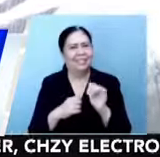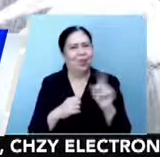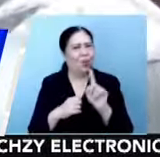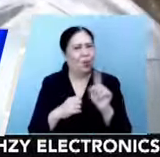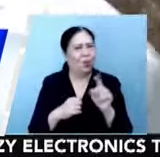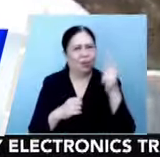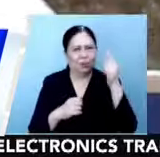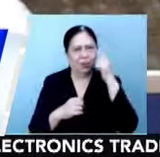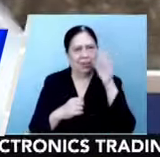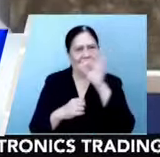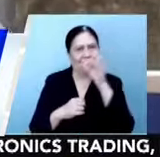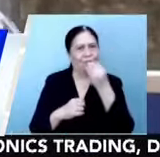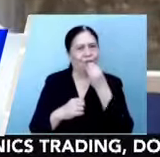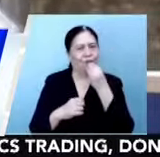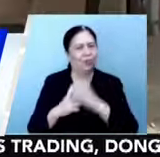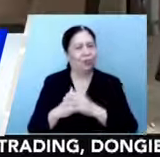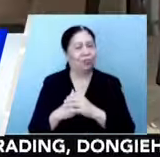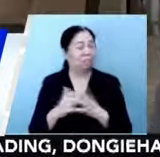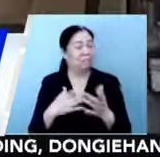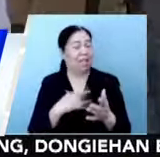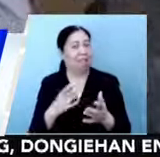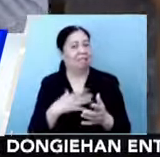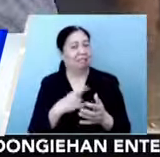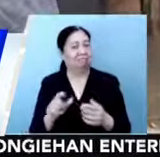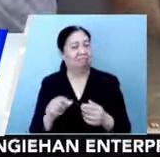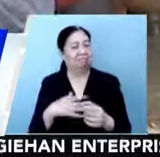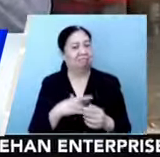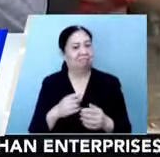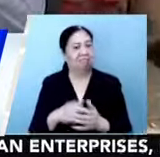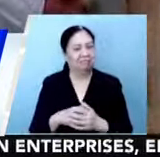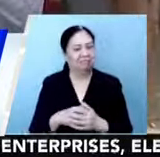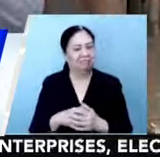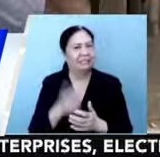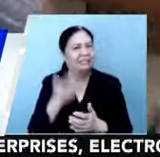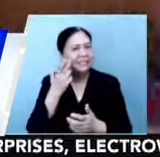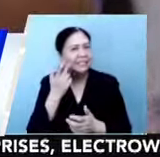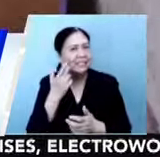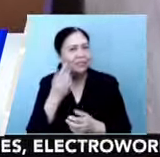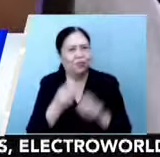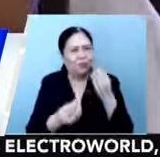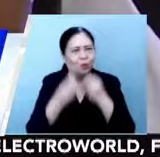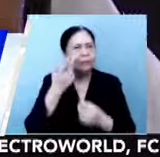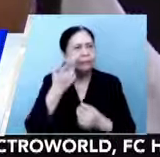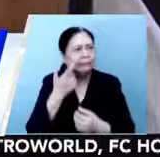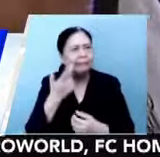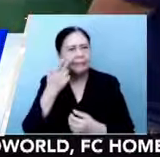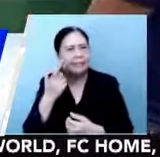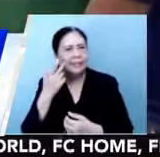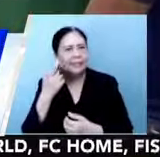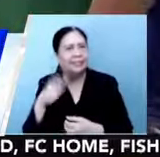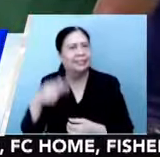Filipino food? I like it. Adventurous pala sa pagkain itong si Henry. Kaya...